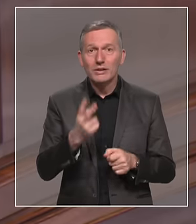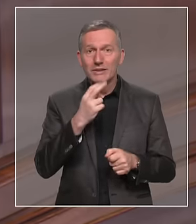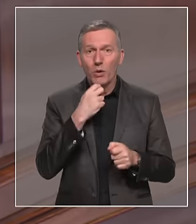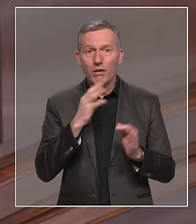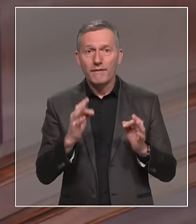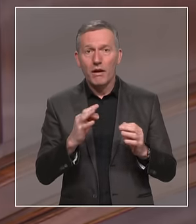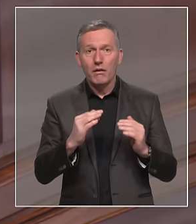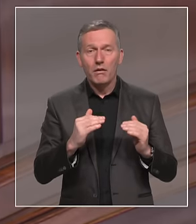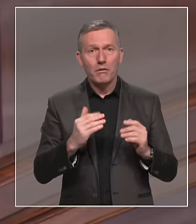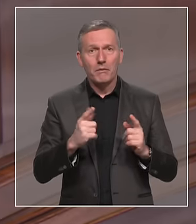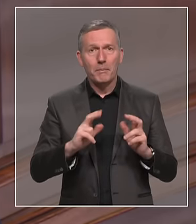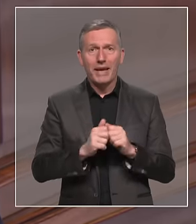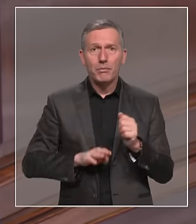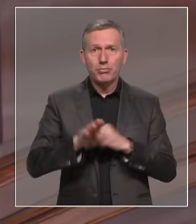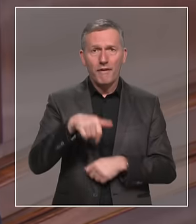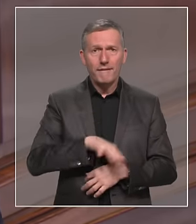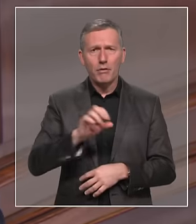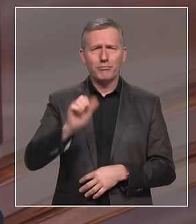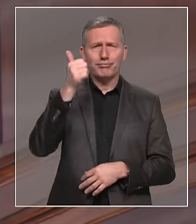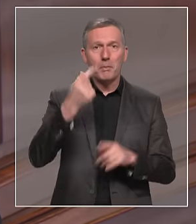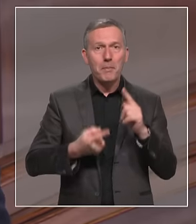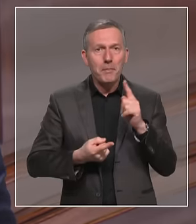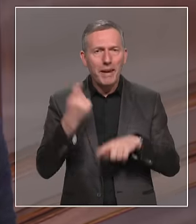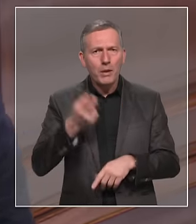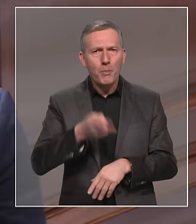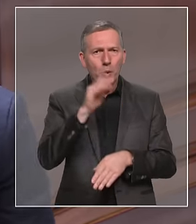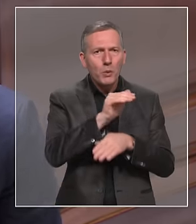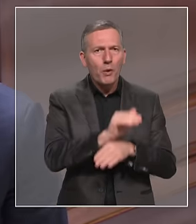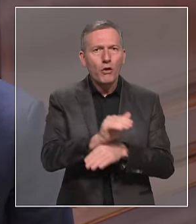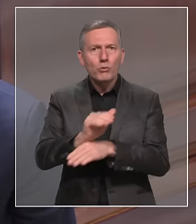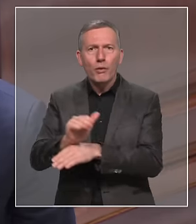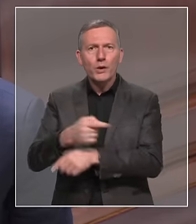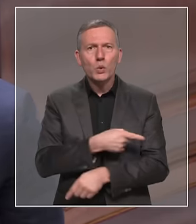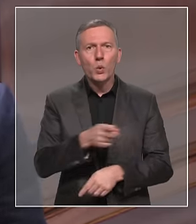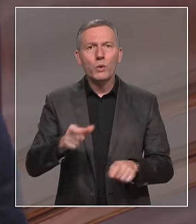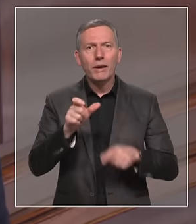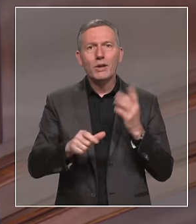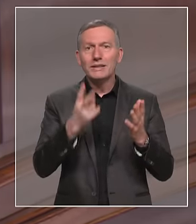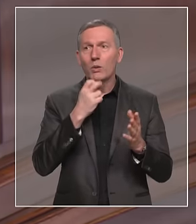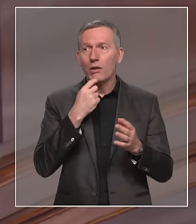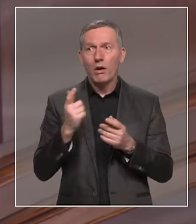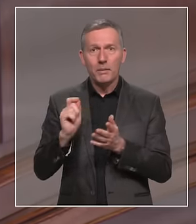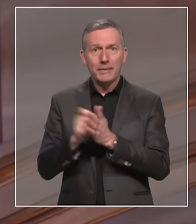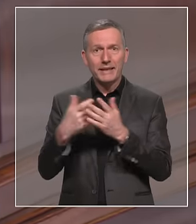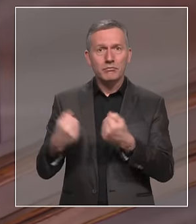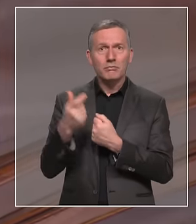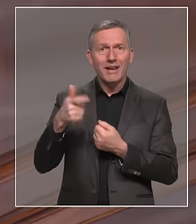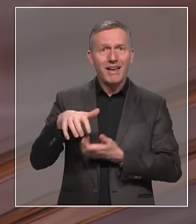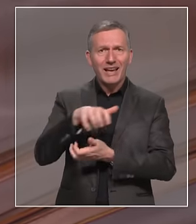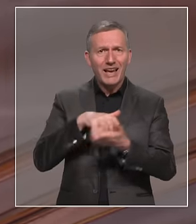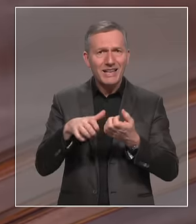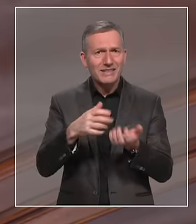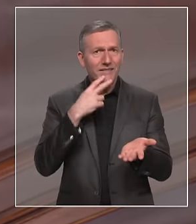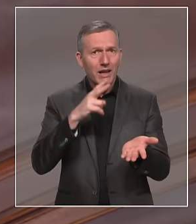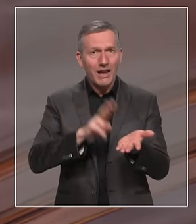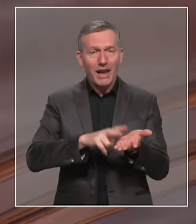l'inflation à côté de la France. La France est le pays qui a le plus protégé ses concitoyens face à la crise de l'inflation. C'est une réalité